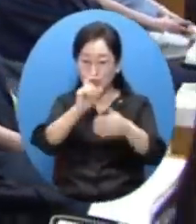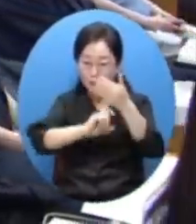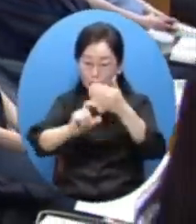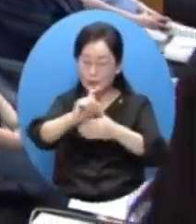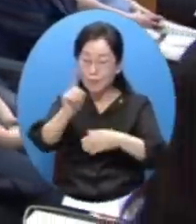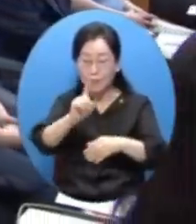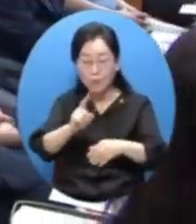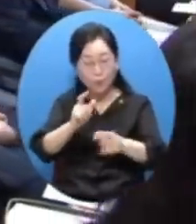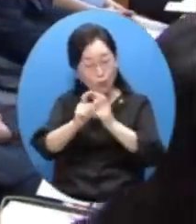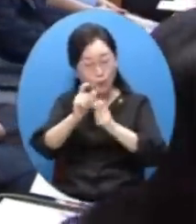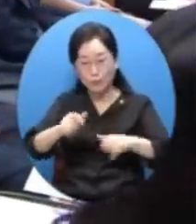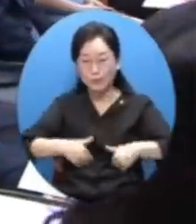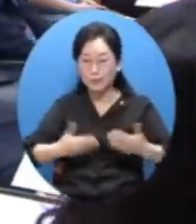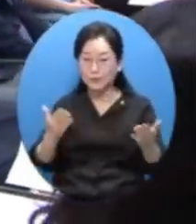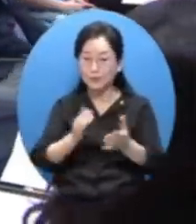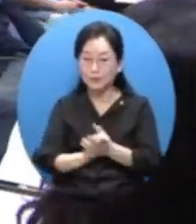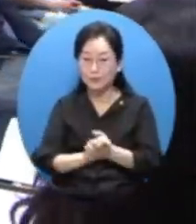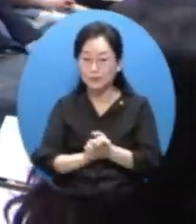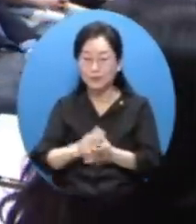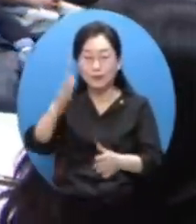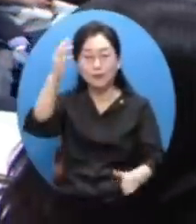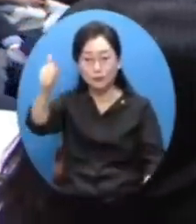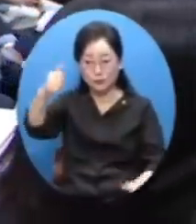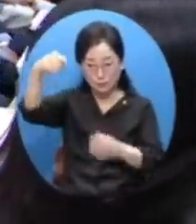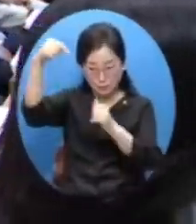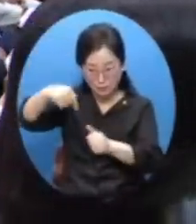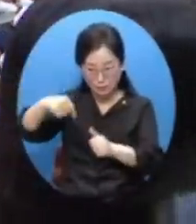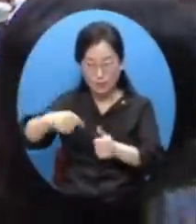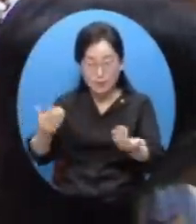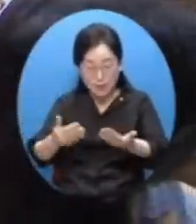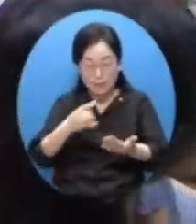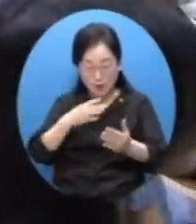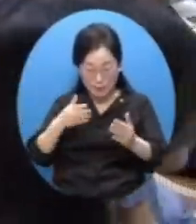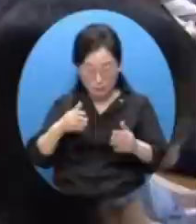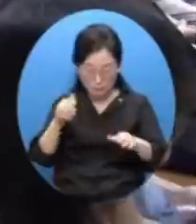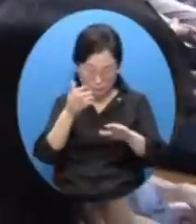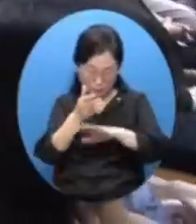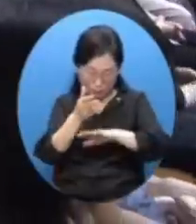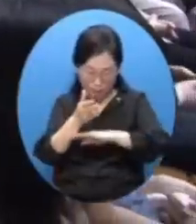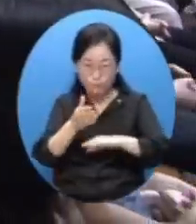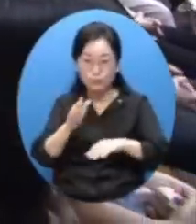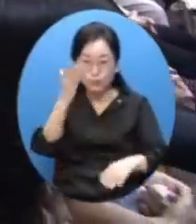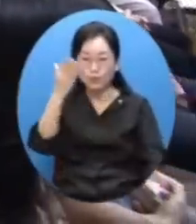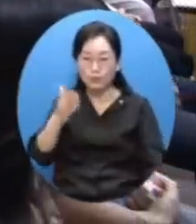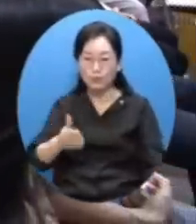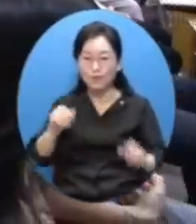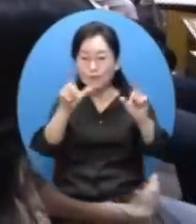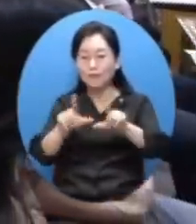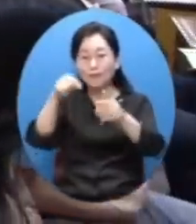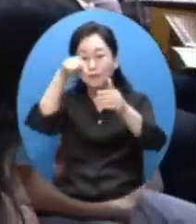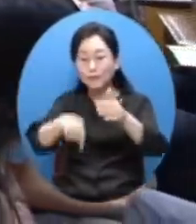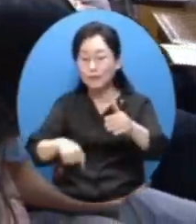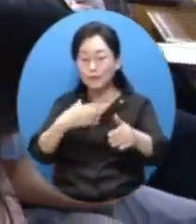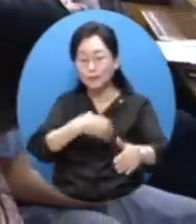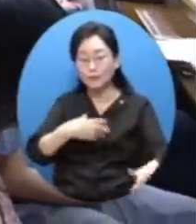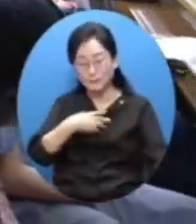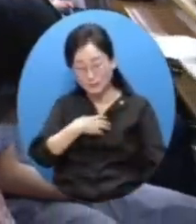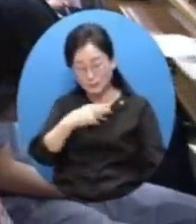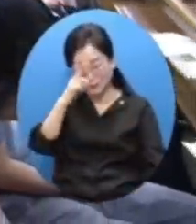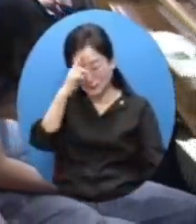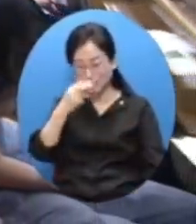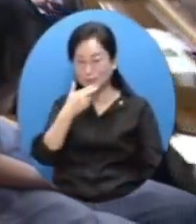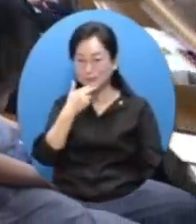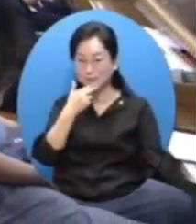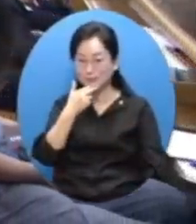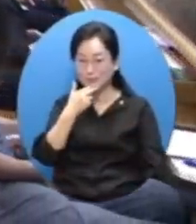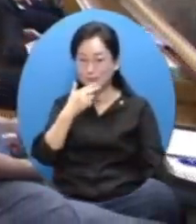해야 될까 고민할 것이 없습니다. 주인이 시키는 일만 하면 되니까 그죠? 그 삶에 걱정도 없고 근심이 없는 것입니다.